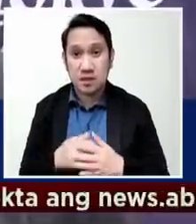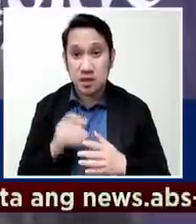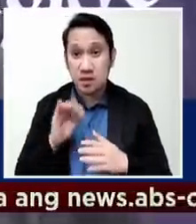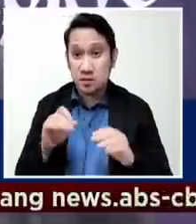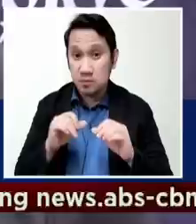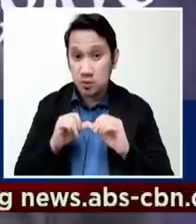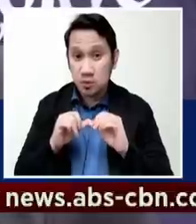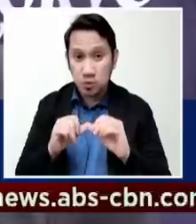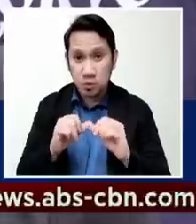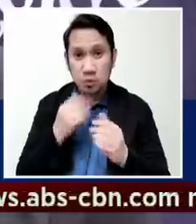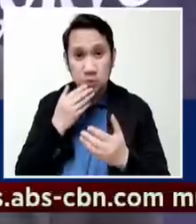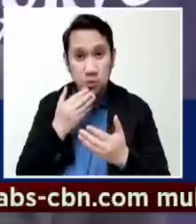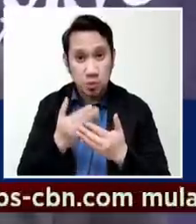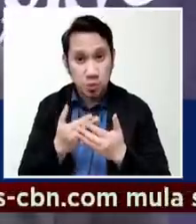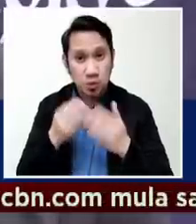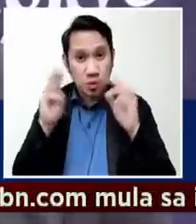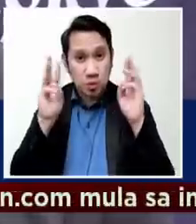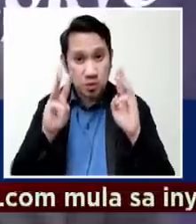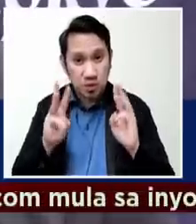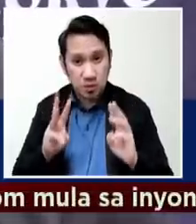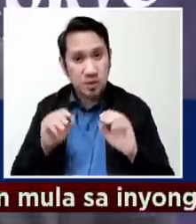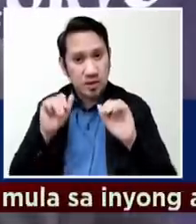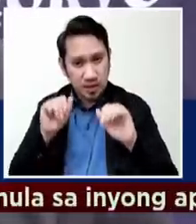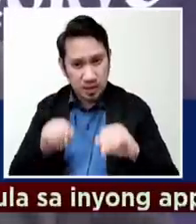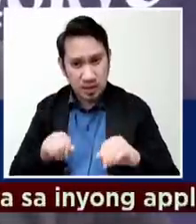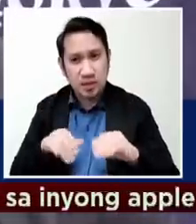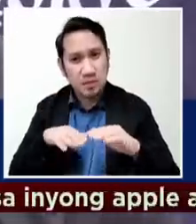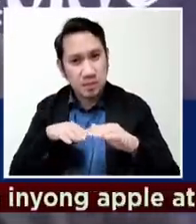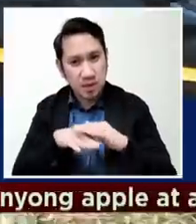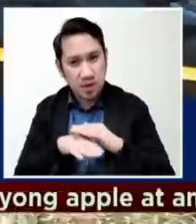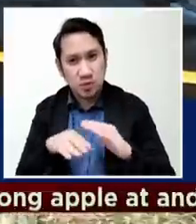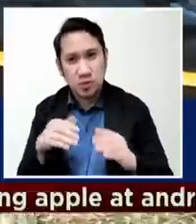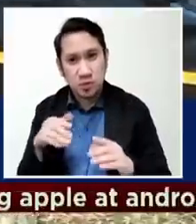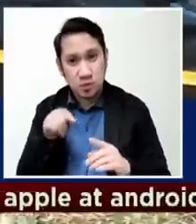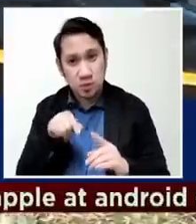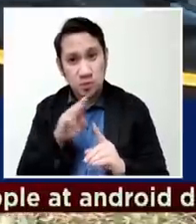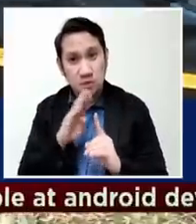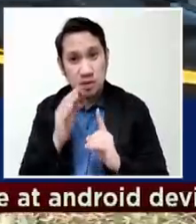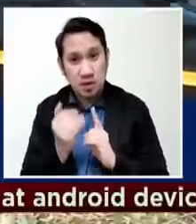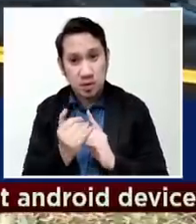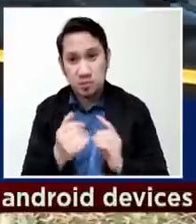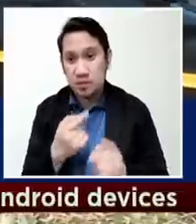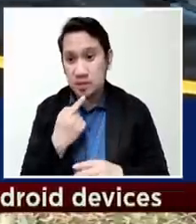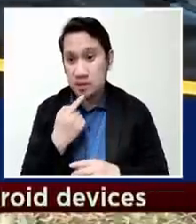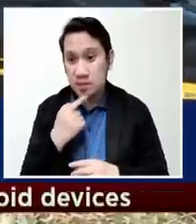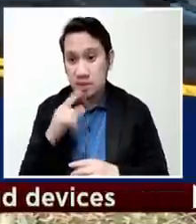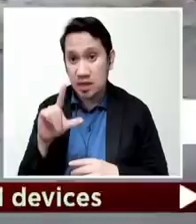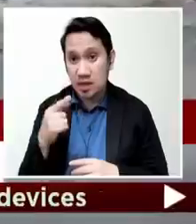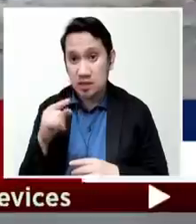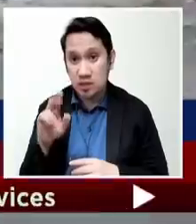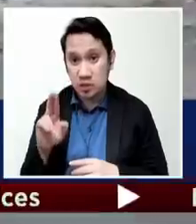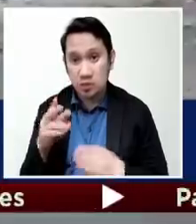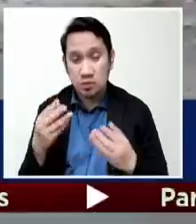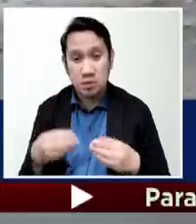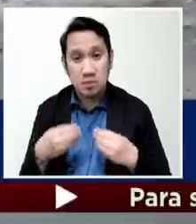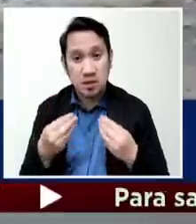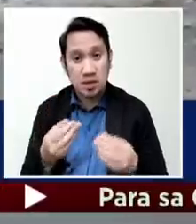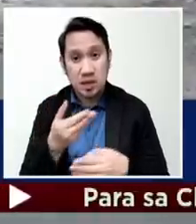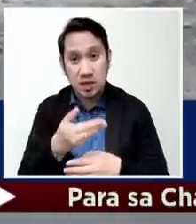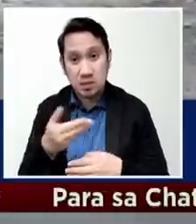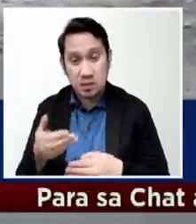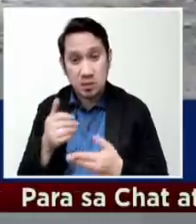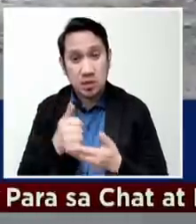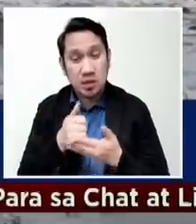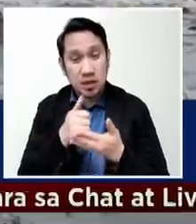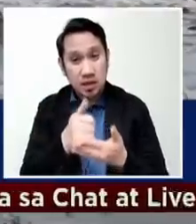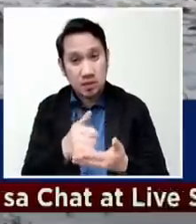magtuloy-tuloy yung magandang panahon, kaya nang pasukin yung Barangay Santa Fe. Ayon sa LGU, magbibigay sila ng materyales at tulong sa mga